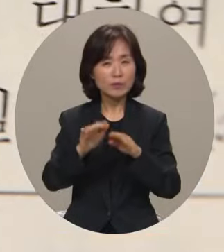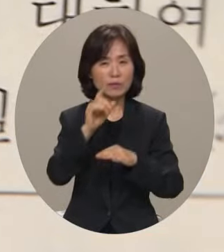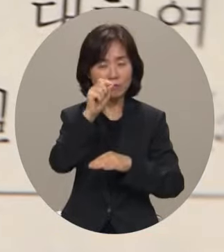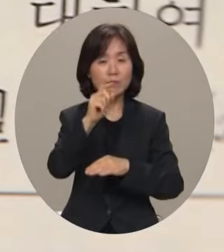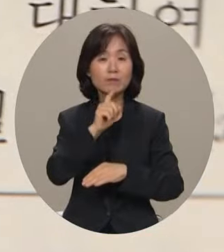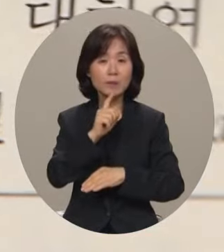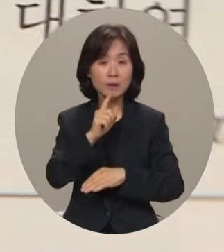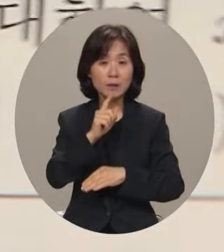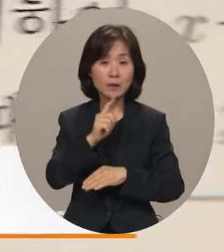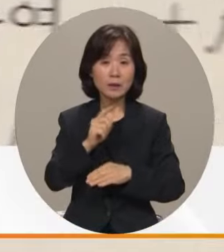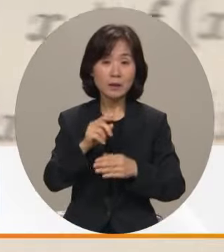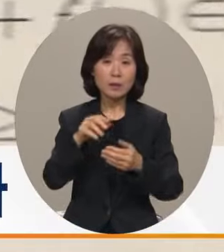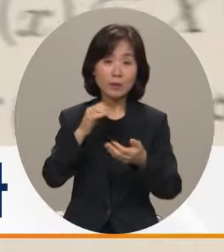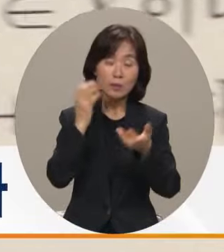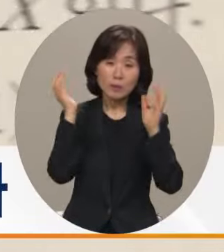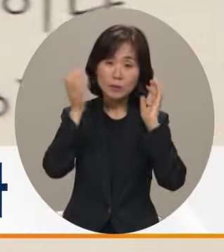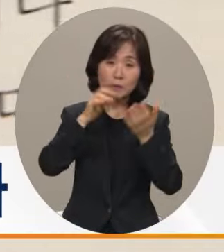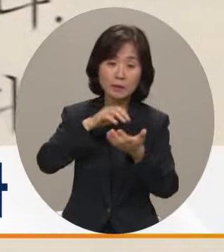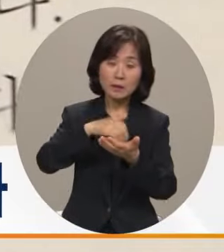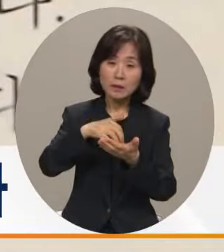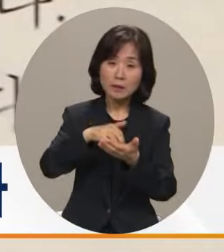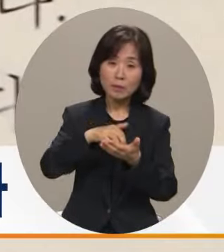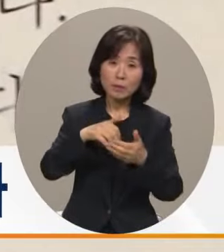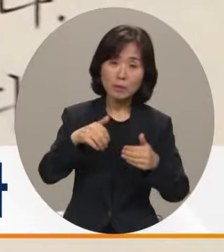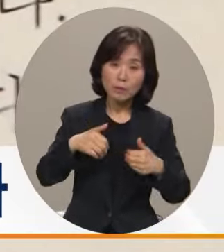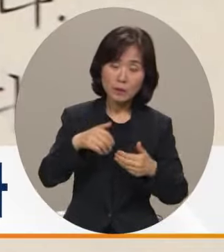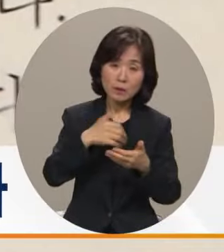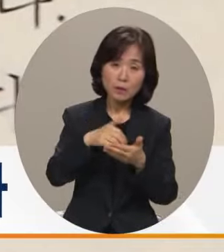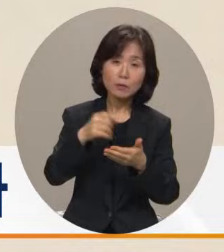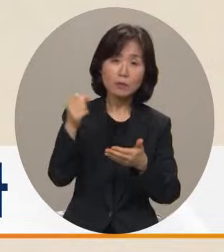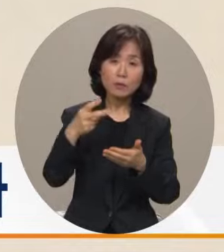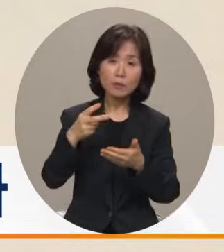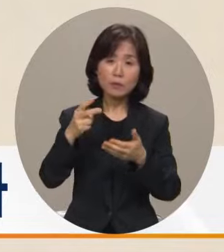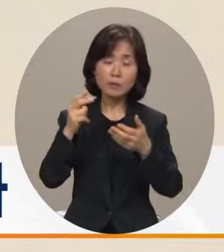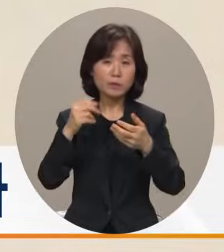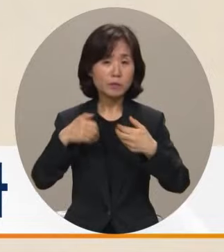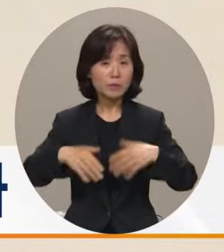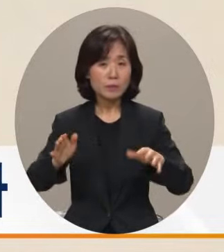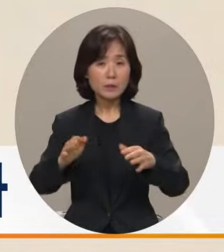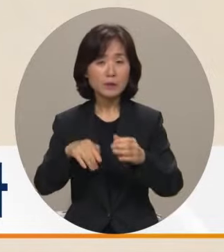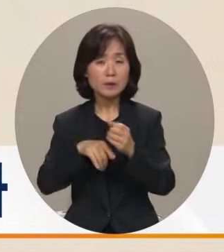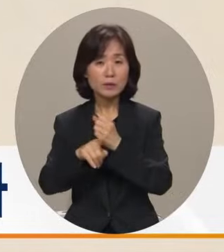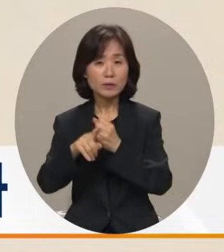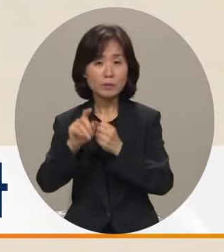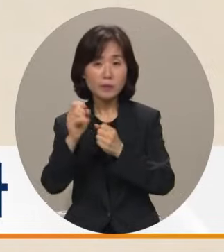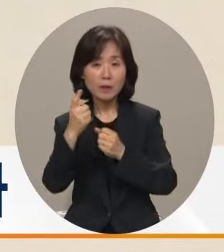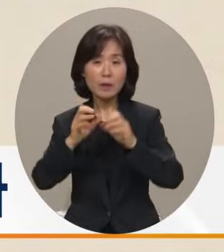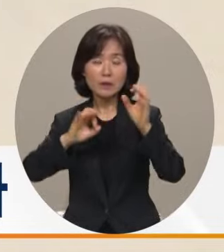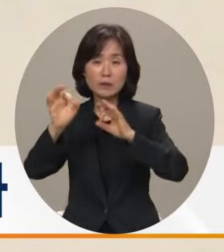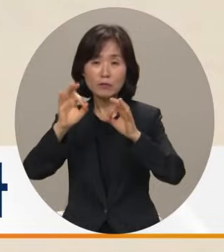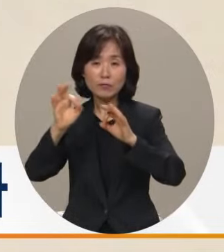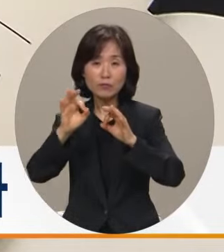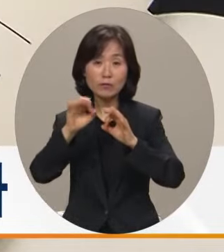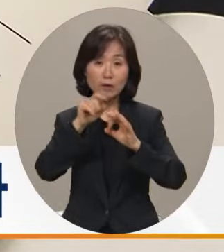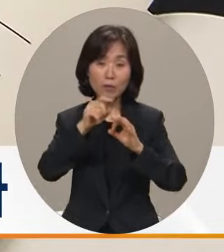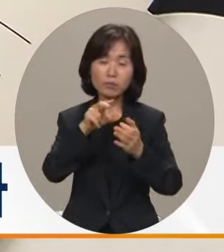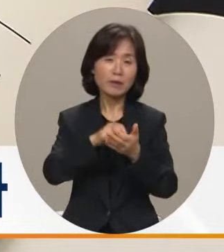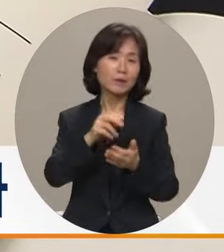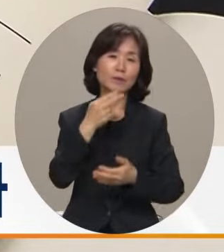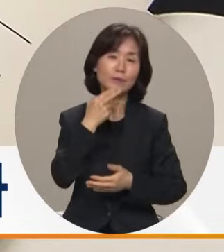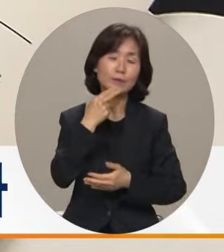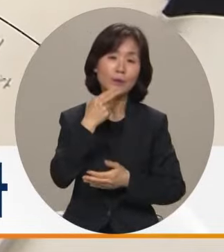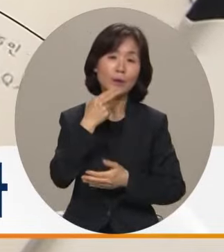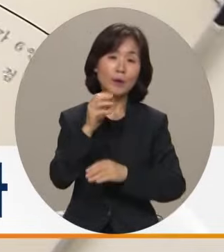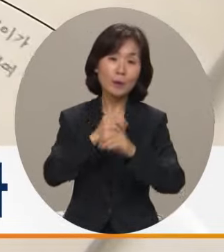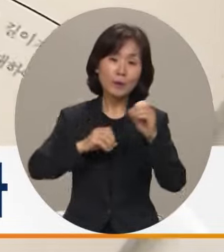복잡한 계산을 요구하거나 불필요한 개념으로 실수를 유발하는 문제 대신 기본 개념을 정확하게 이해해야만